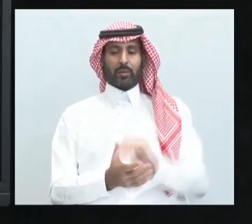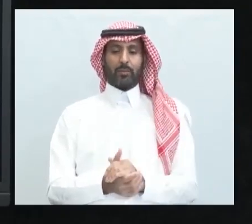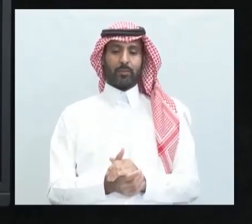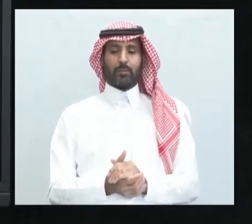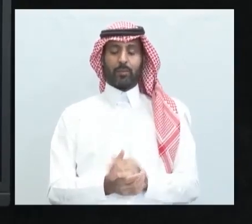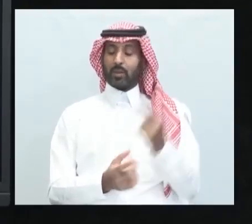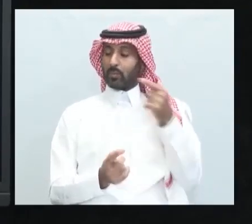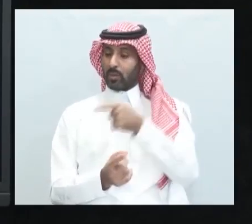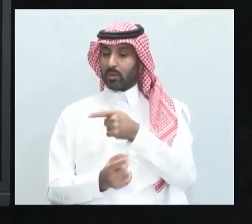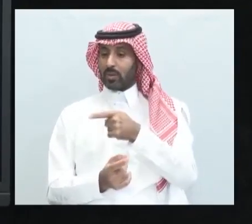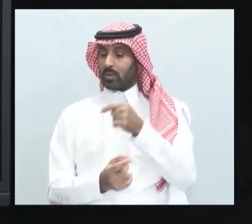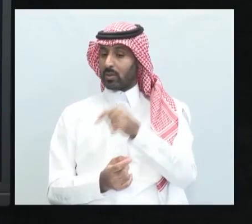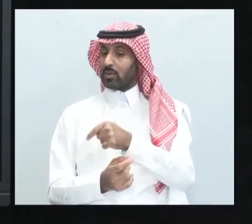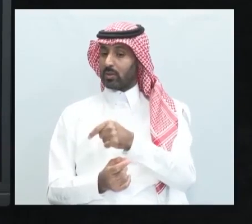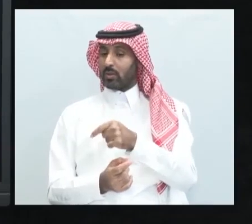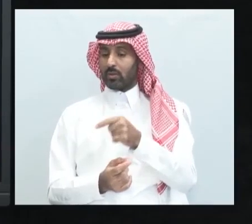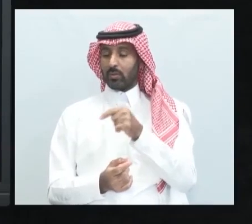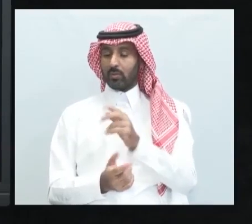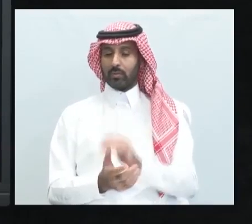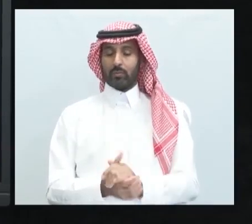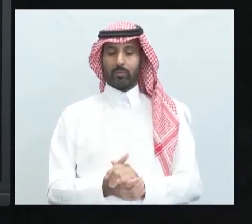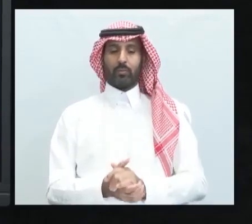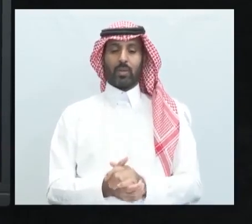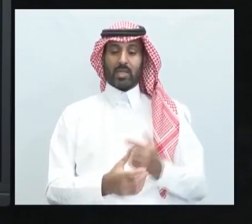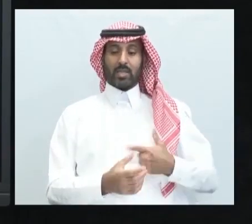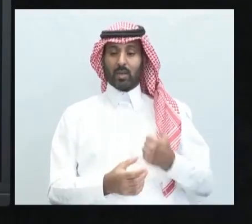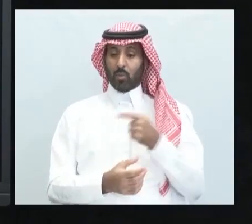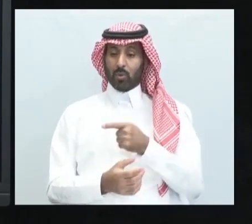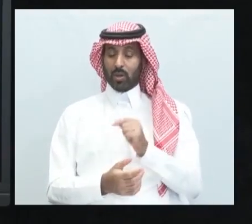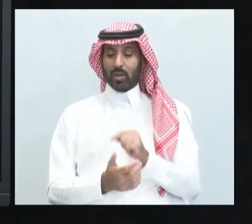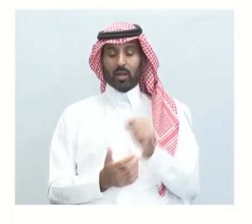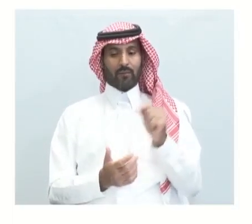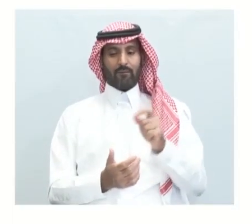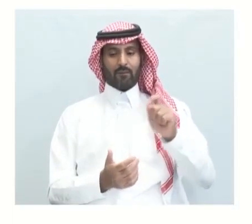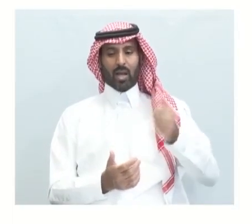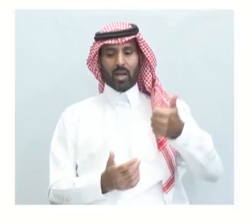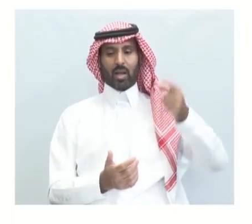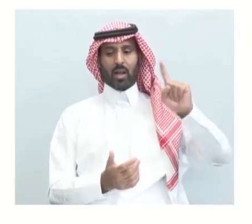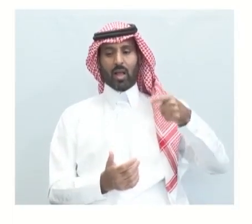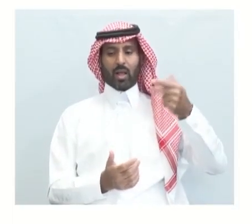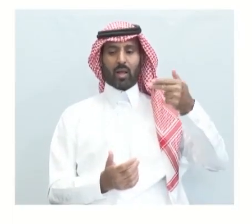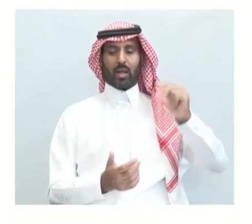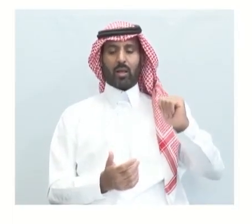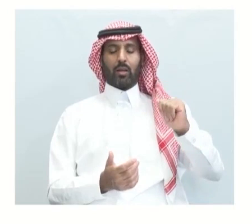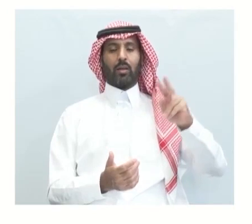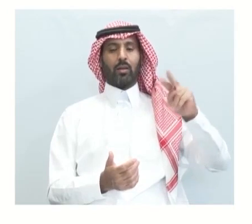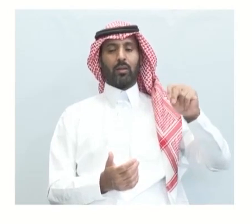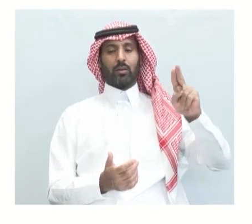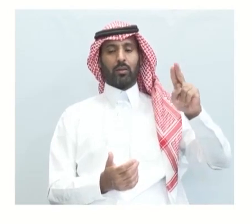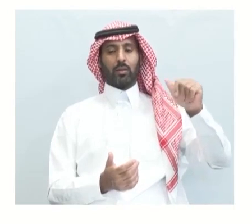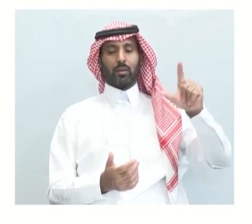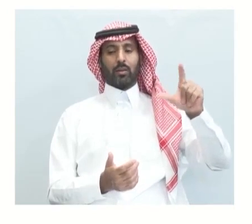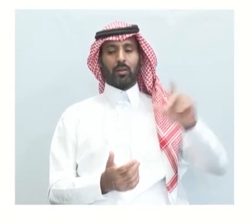مؤشر لعقده محدده فنستخدم ان العقد